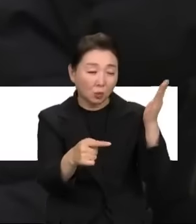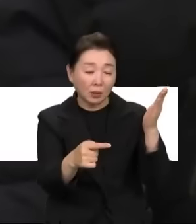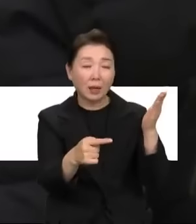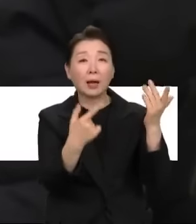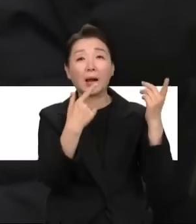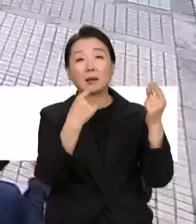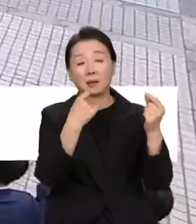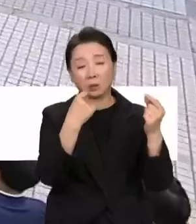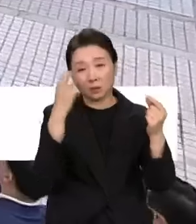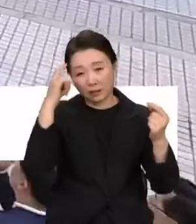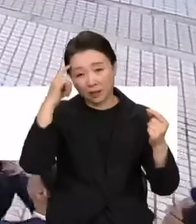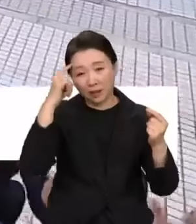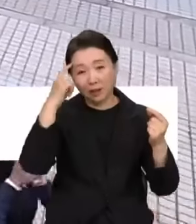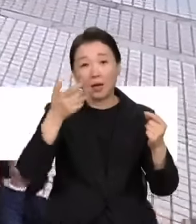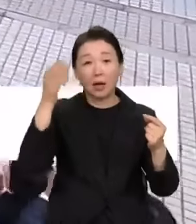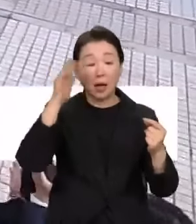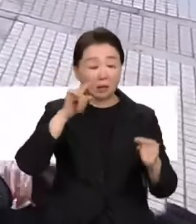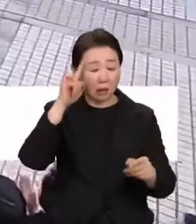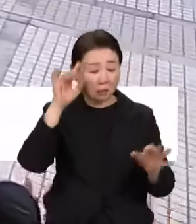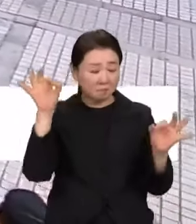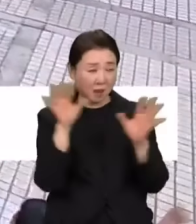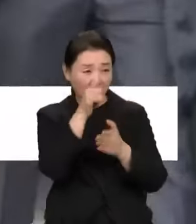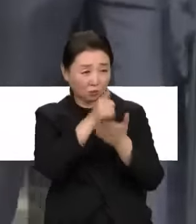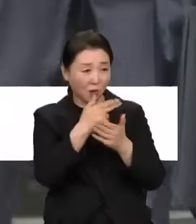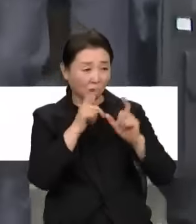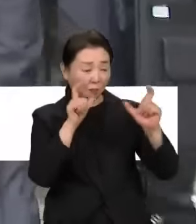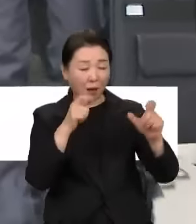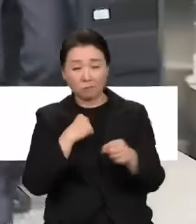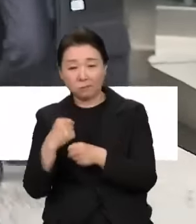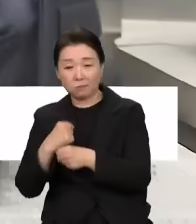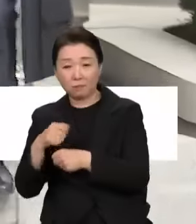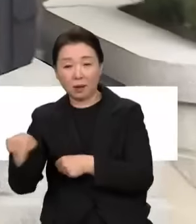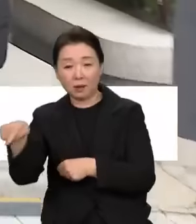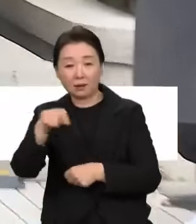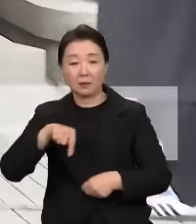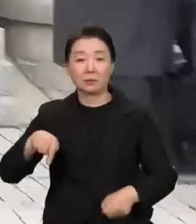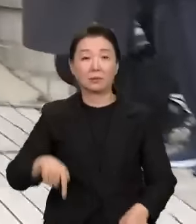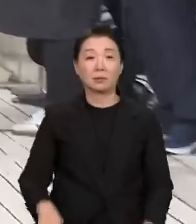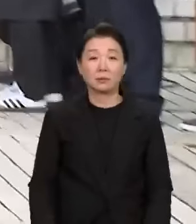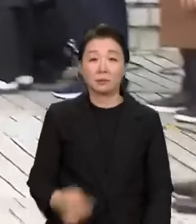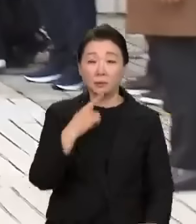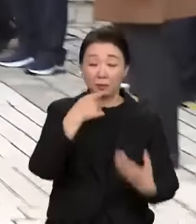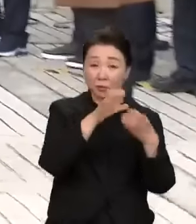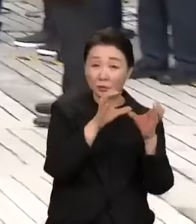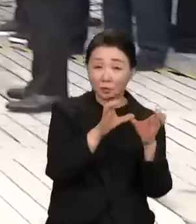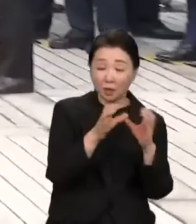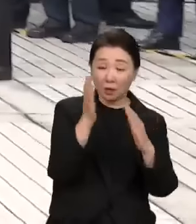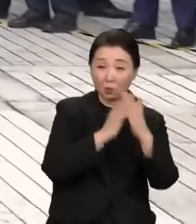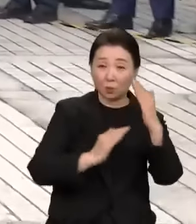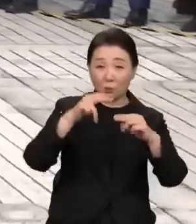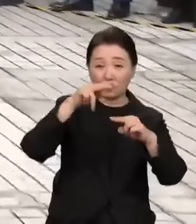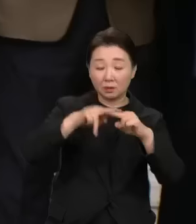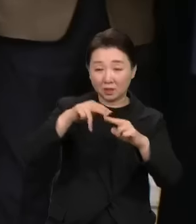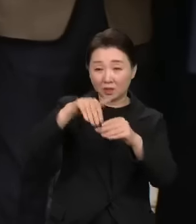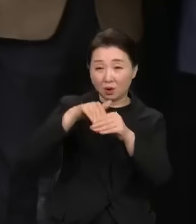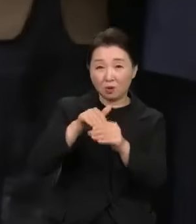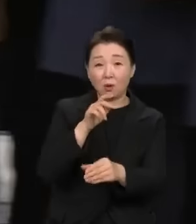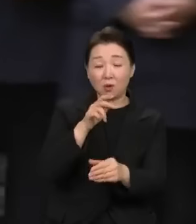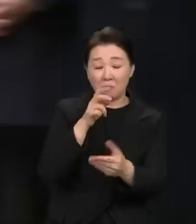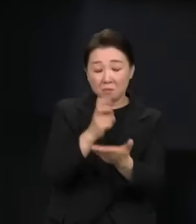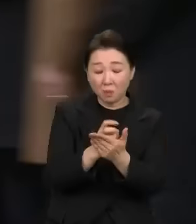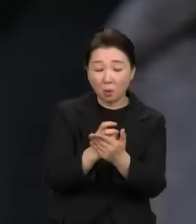예상했습니다. 하지만 예상 밖 판결에 당혹스러워하는 분위기입니다. 민주당이 공직선거법 1심 선고에 반발하는